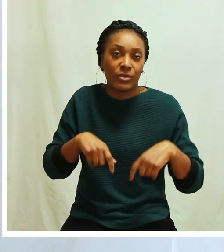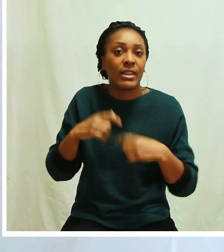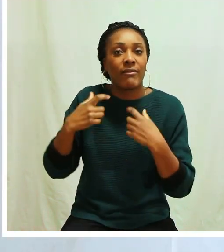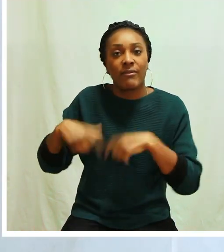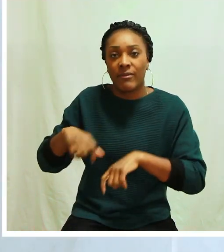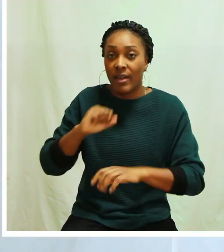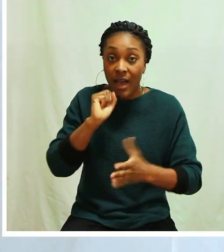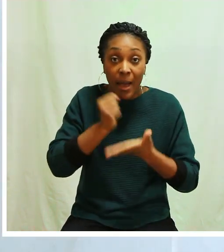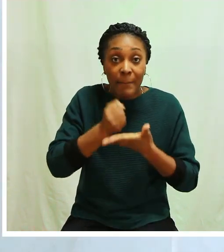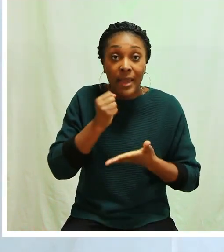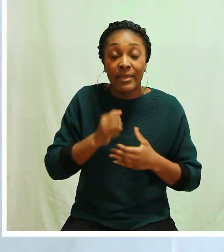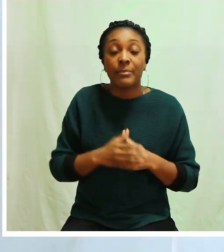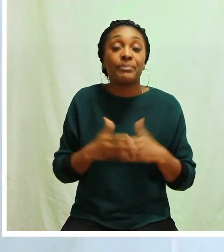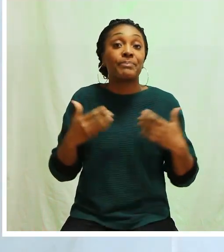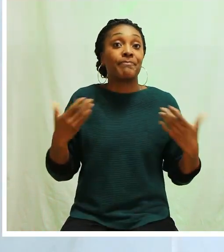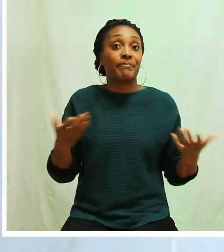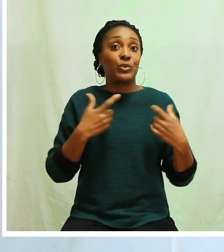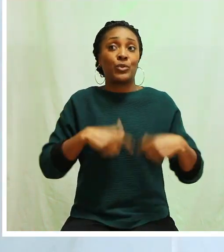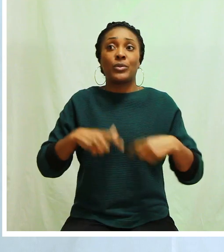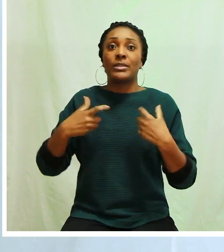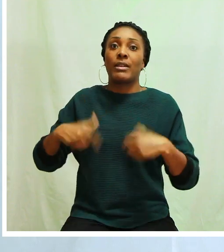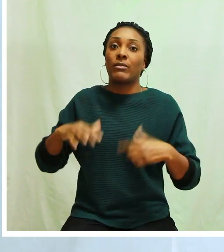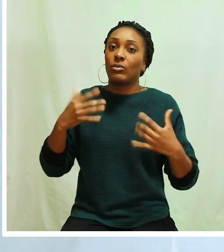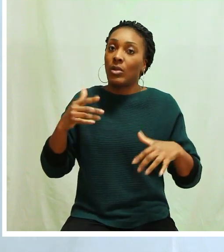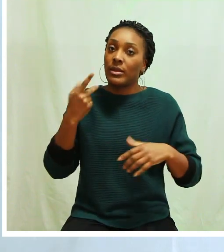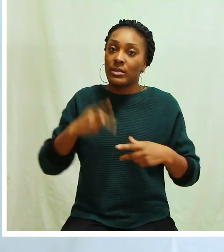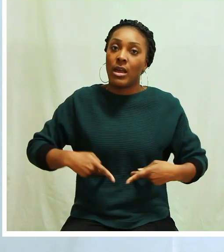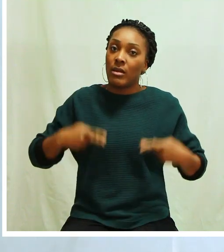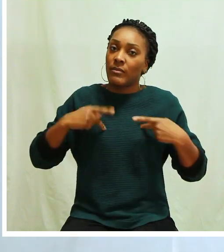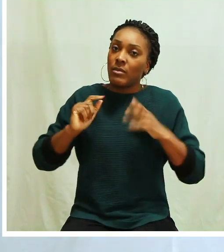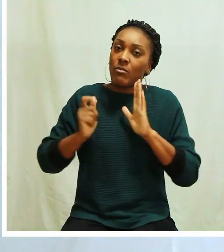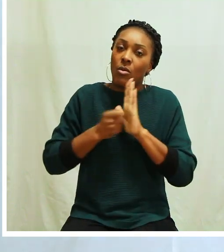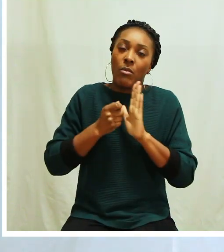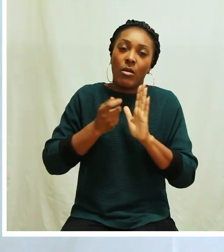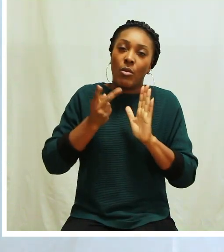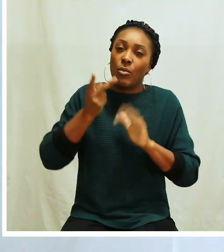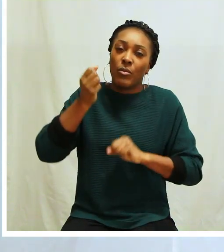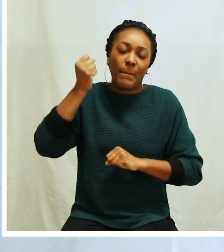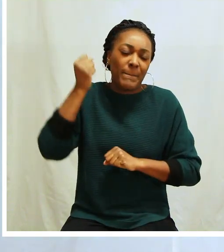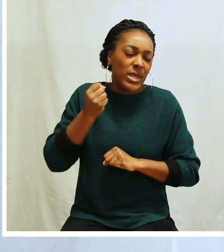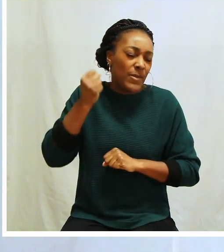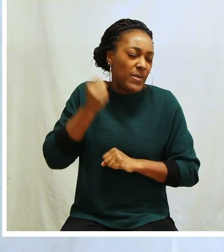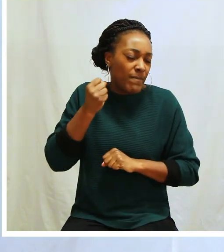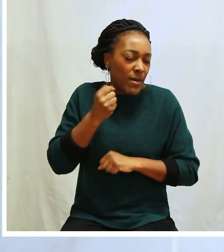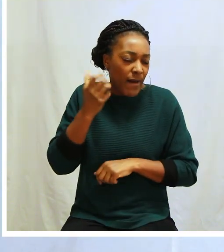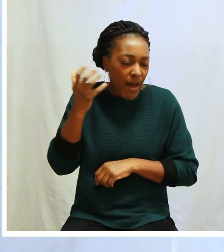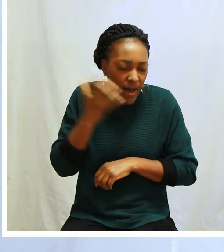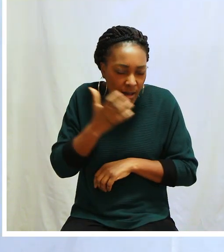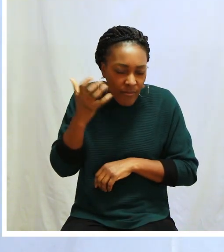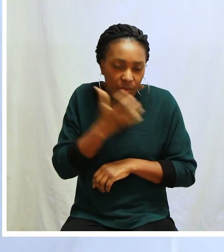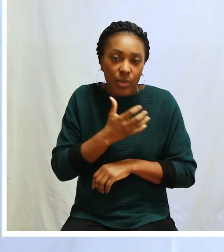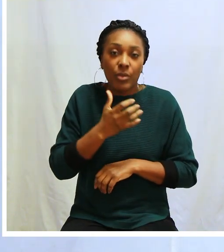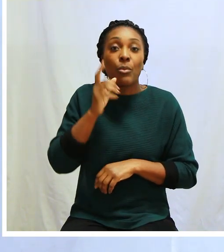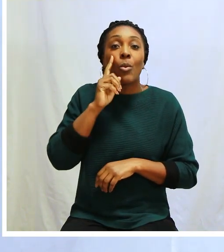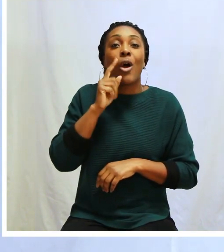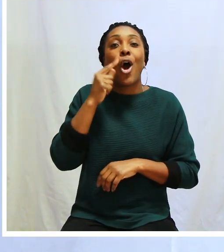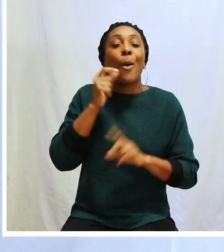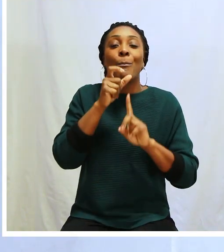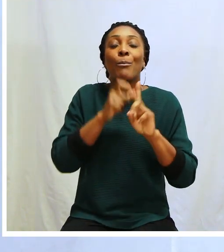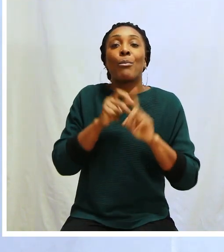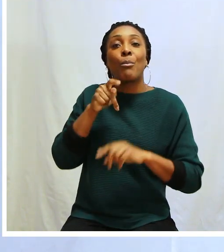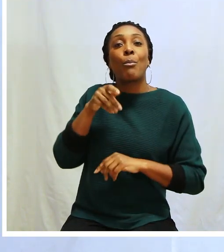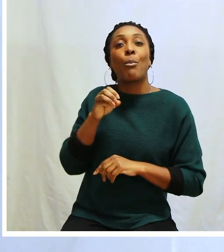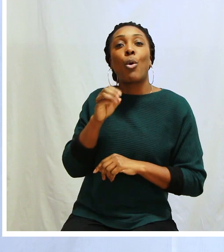Joseph va passer par le moment de sa vie, je pense, le plus terrible. Parce que le Potiphar, eh bien,